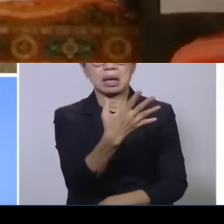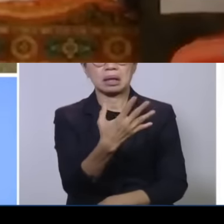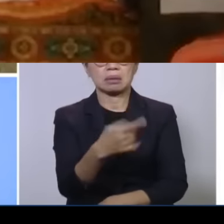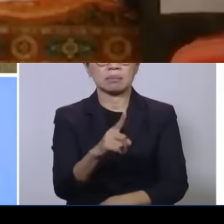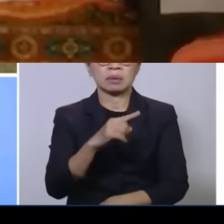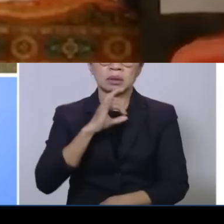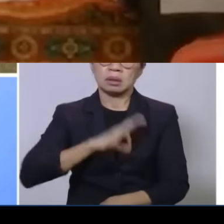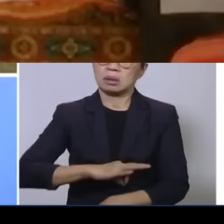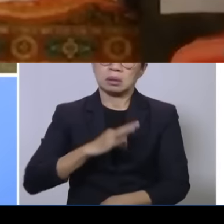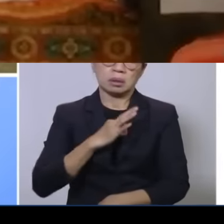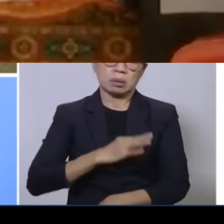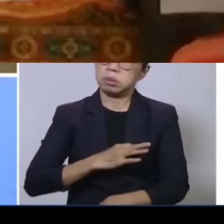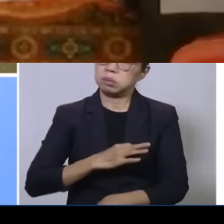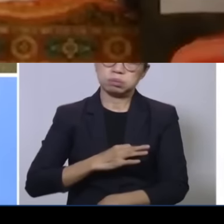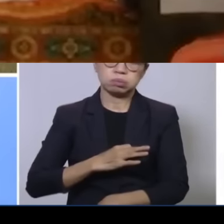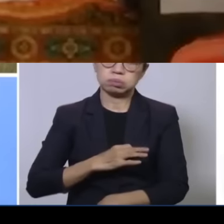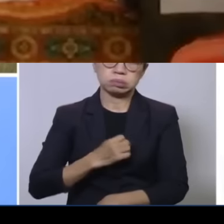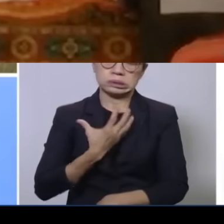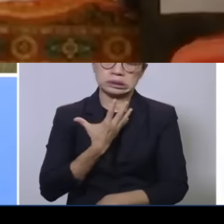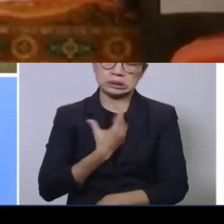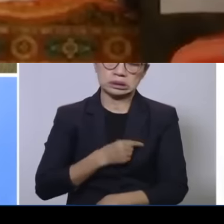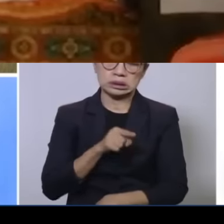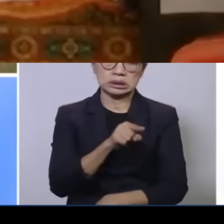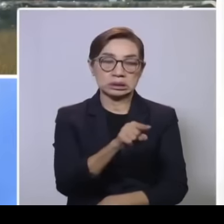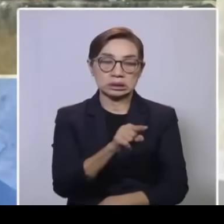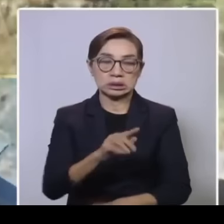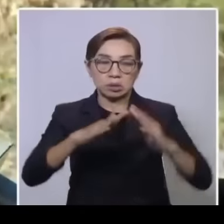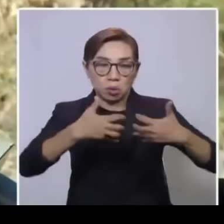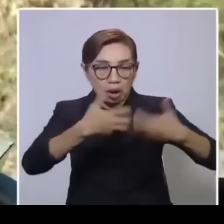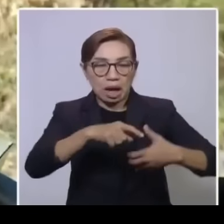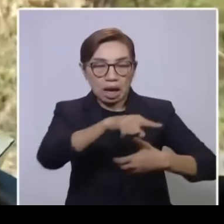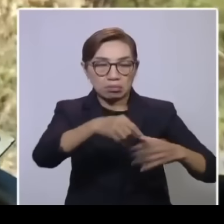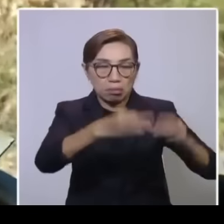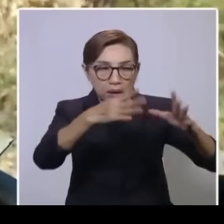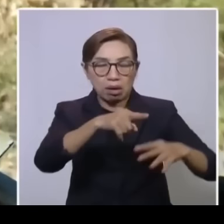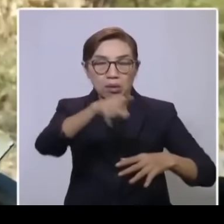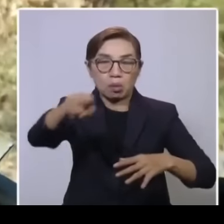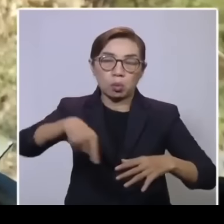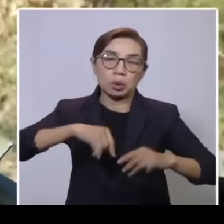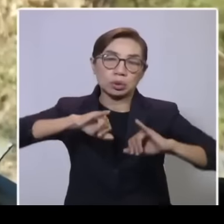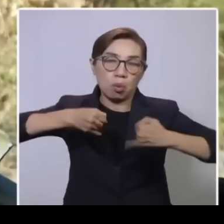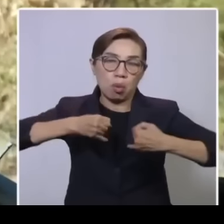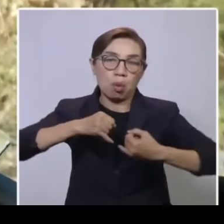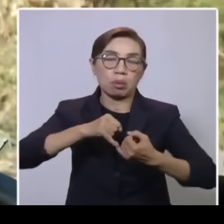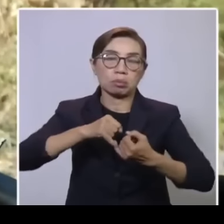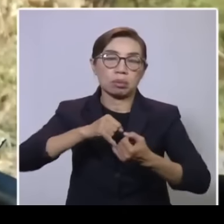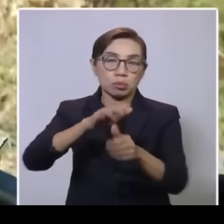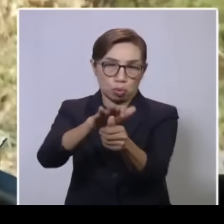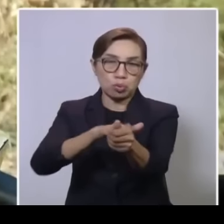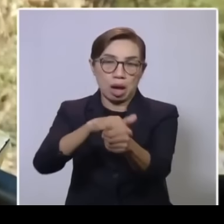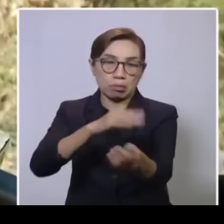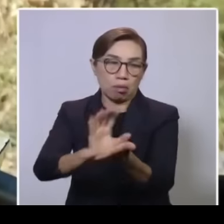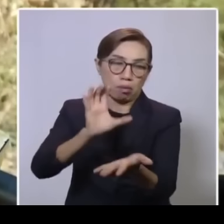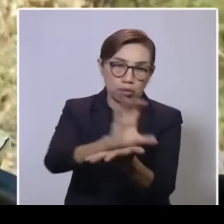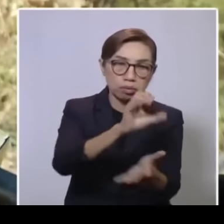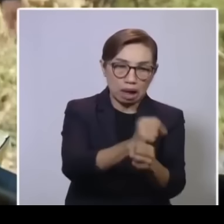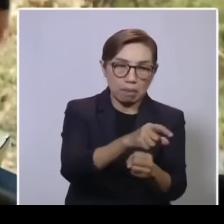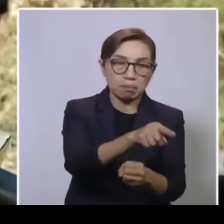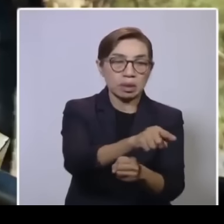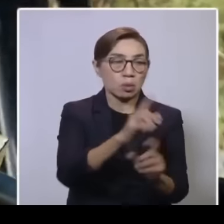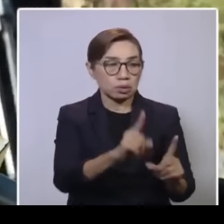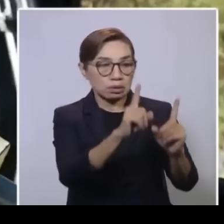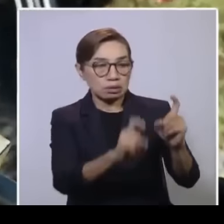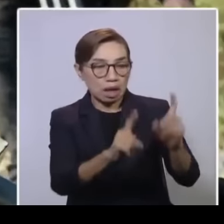ดหัวนะสงสารญาติเขาสงสารเจ้าของเขาอะสงสารเจ้าของที่เขาลงทุนทำสงสารญาติพี่น้องที่เข